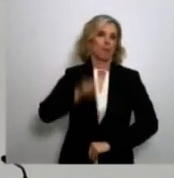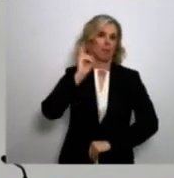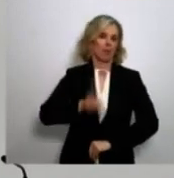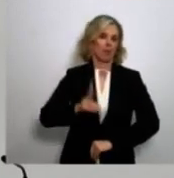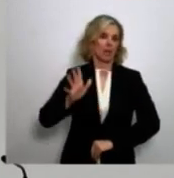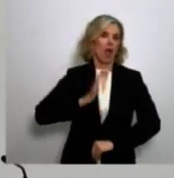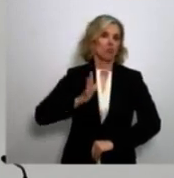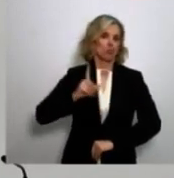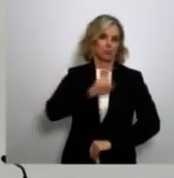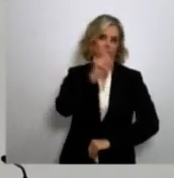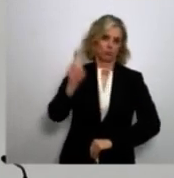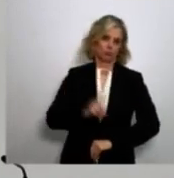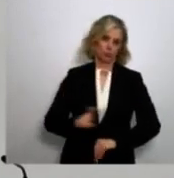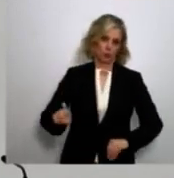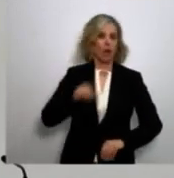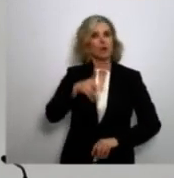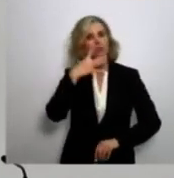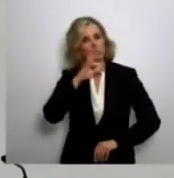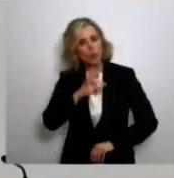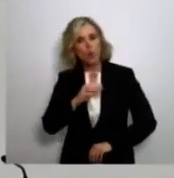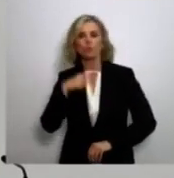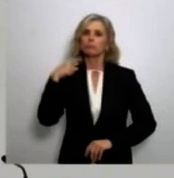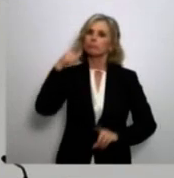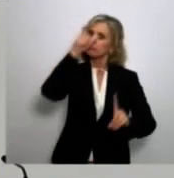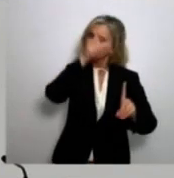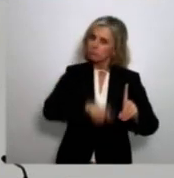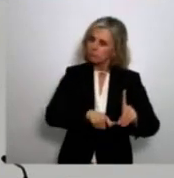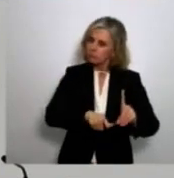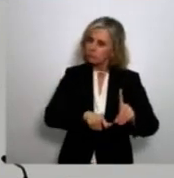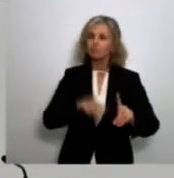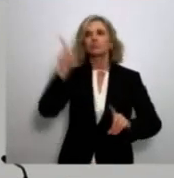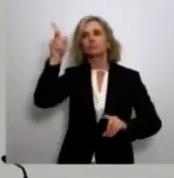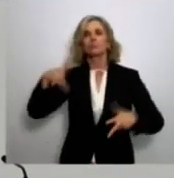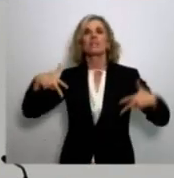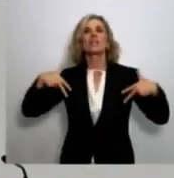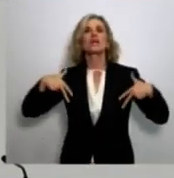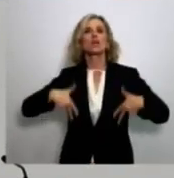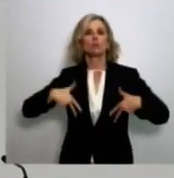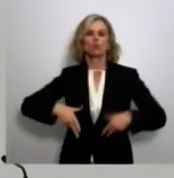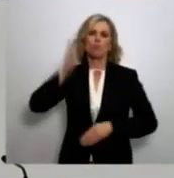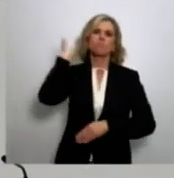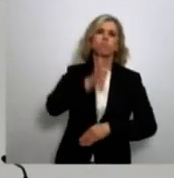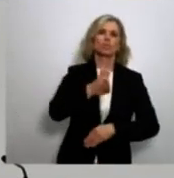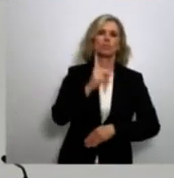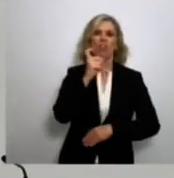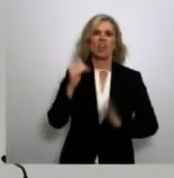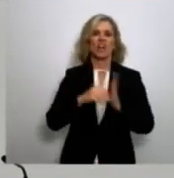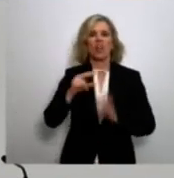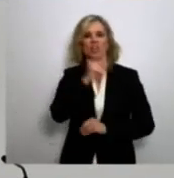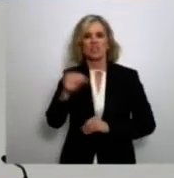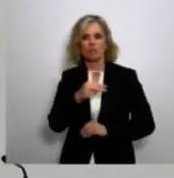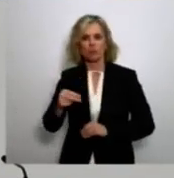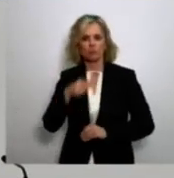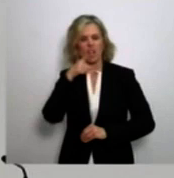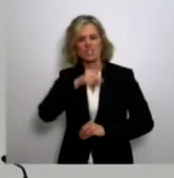ανθρώπινη ζωή. Για τον λόγο αυτό, ο κύριος Πατούλης του επέβαλε πρόστιμο 10.000 ευρώ και του απαγόρευσε